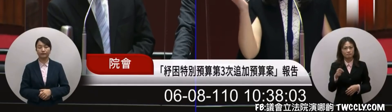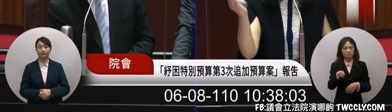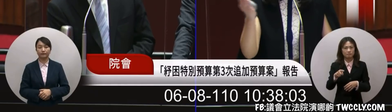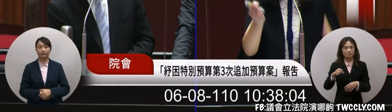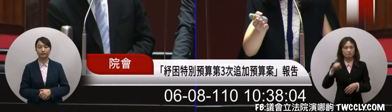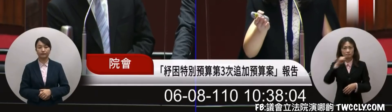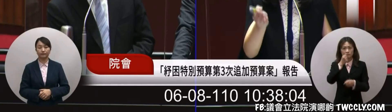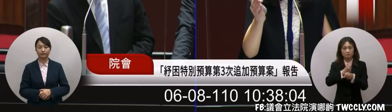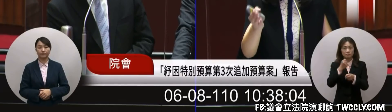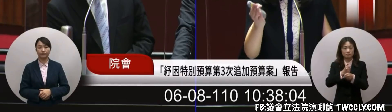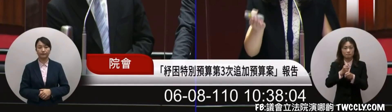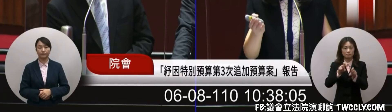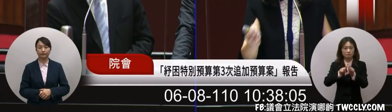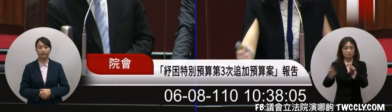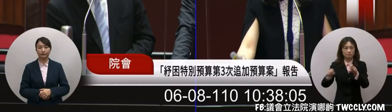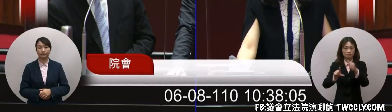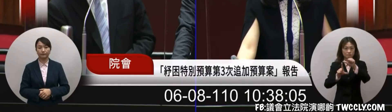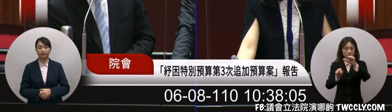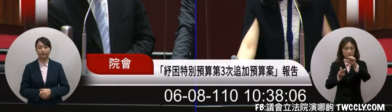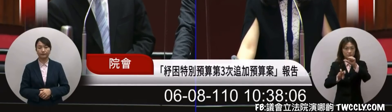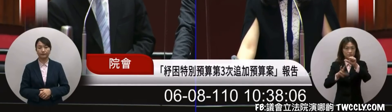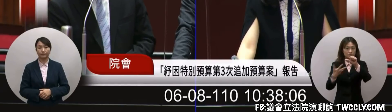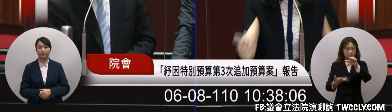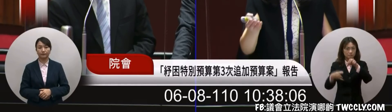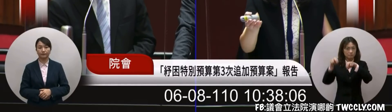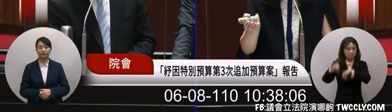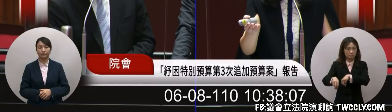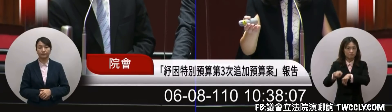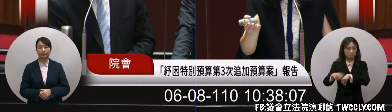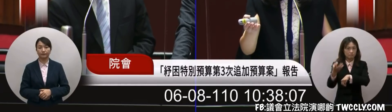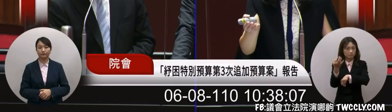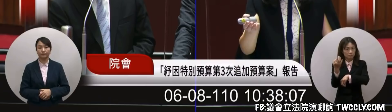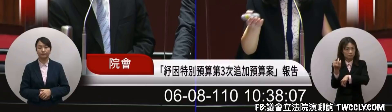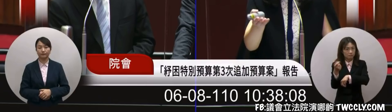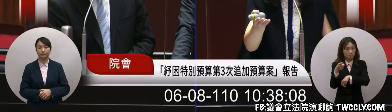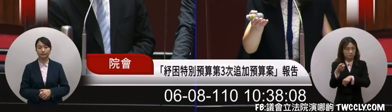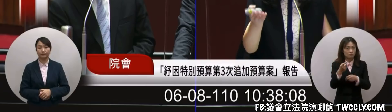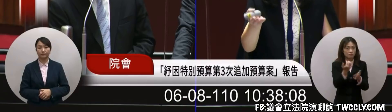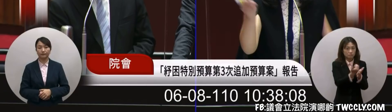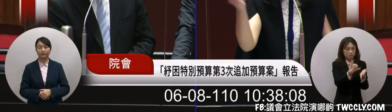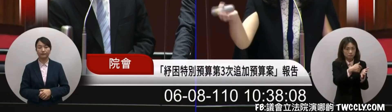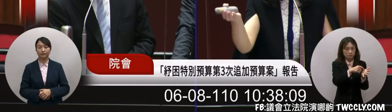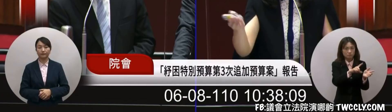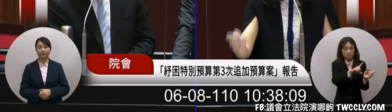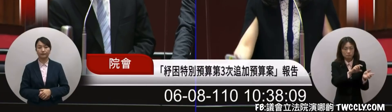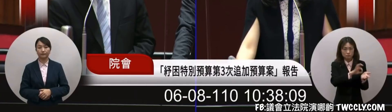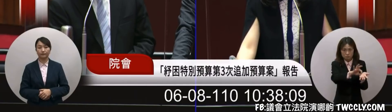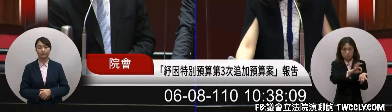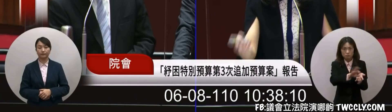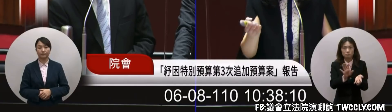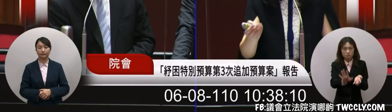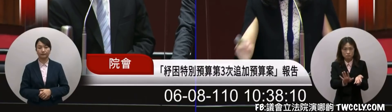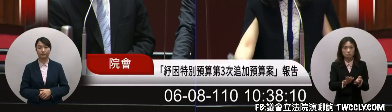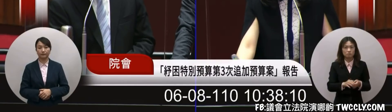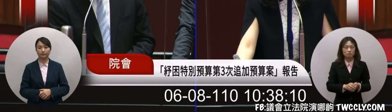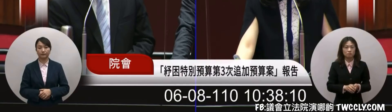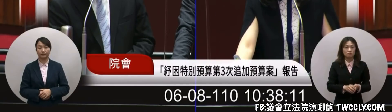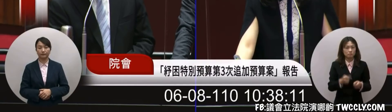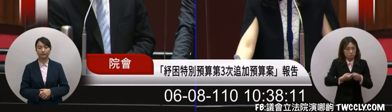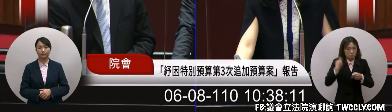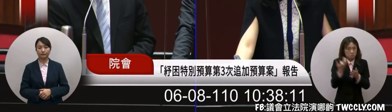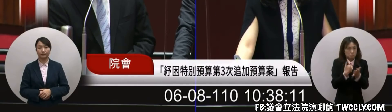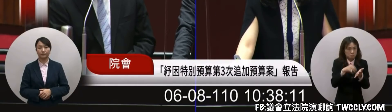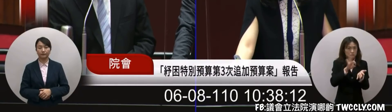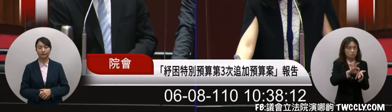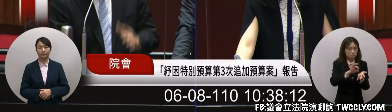产疫苗5月28号签约是金额是多少？合约金额？因为你用到预算啊，你既然讲说你用到的是去年的预算，那我想要问你，你到底预